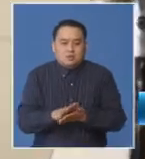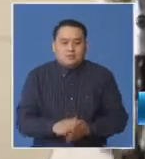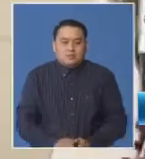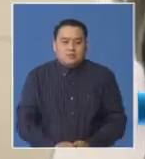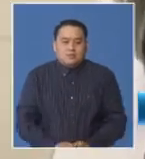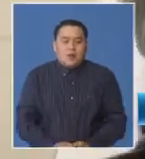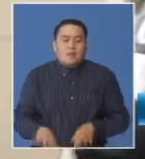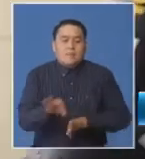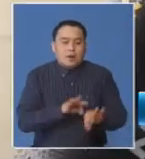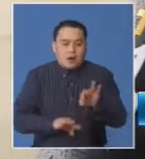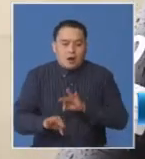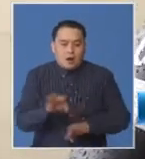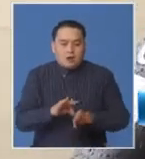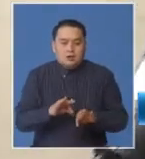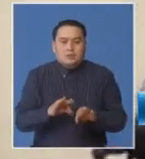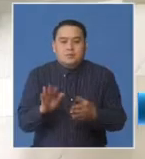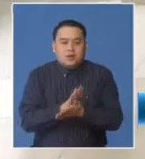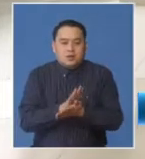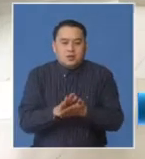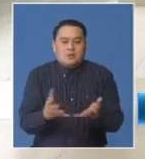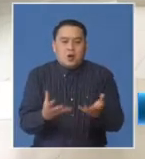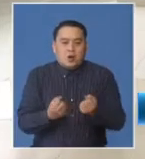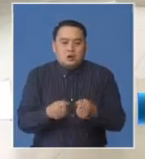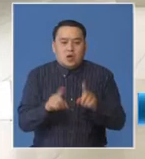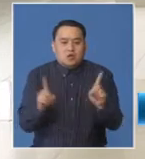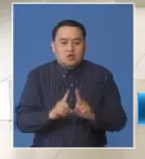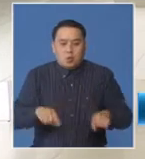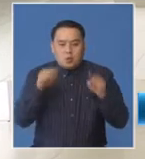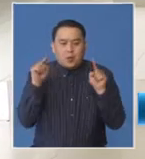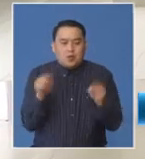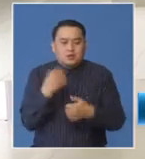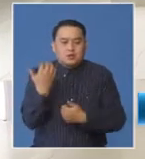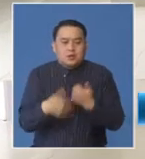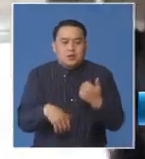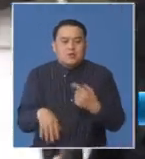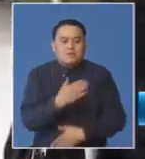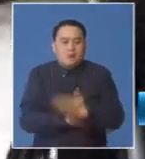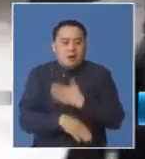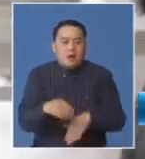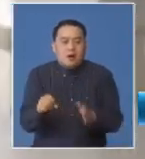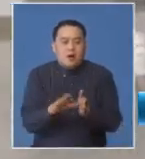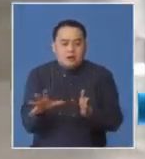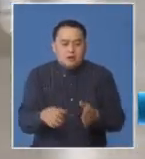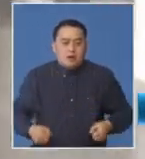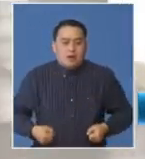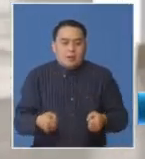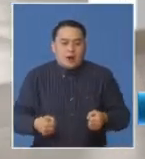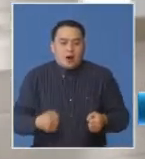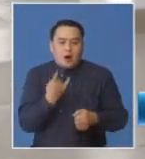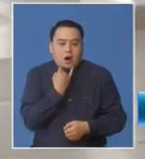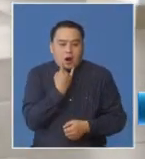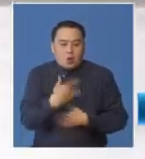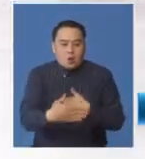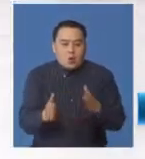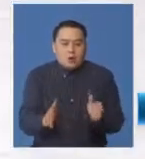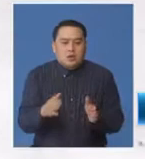Еще один проект, удостоившийся гранта и набирающий особую популярность среди населения – электромобиль. Аккумуляторная